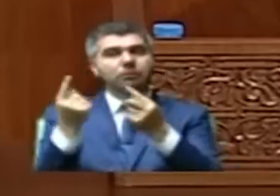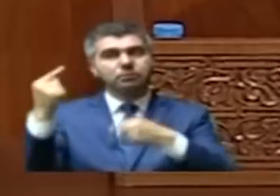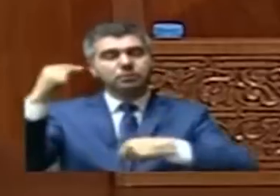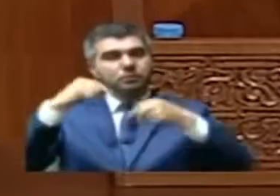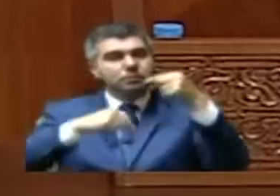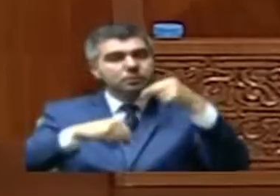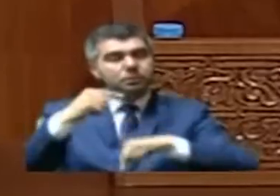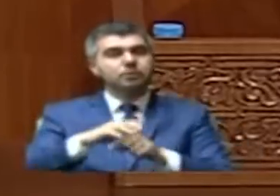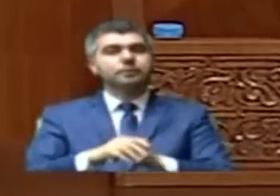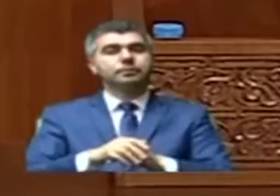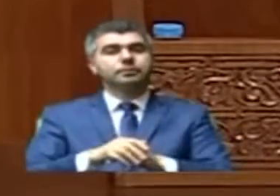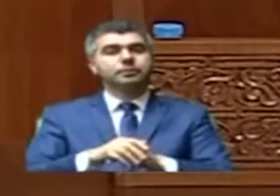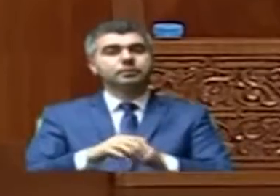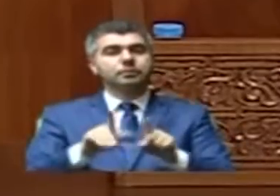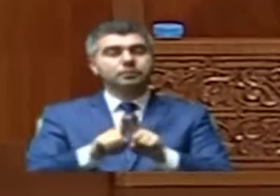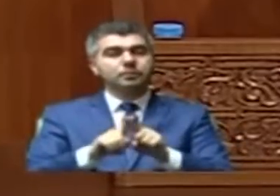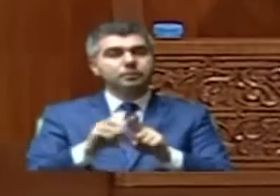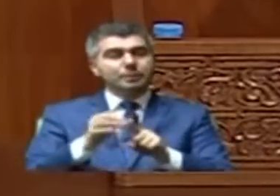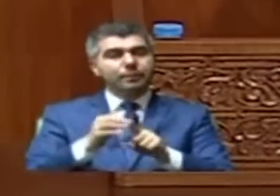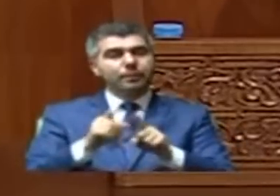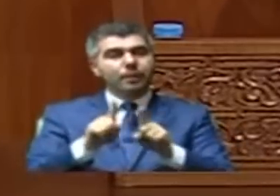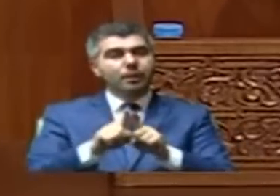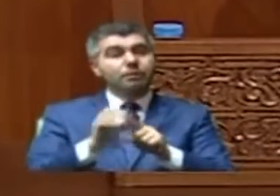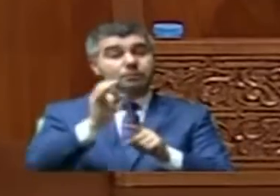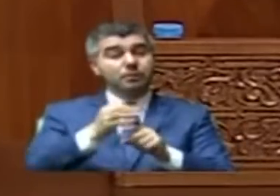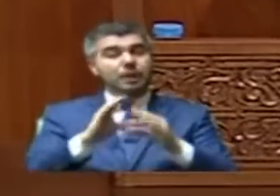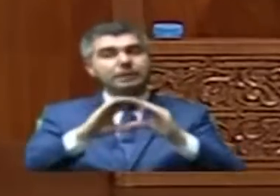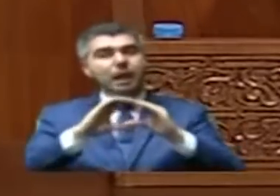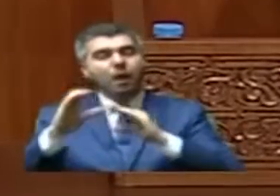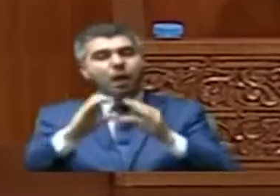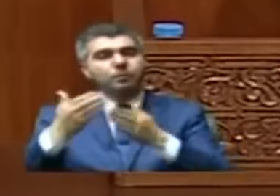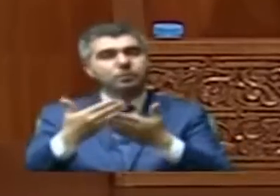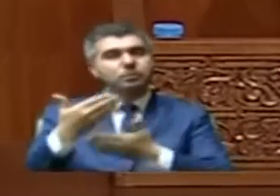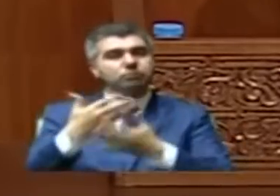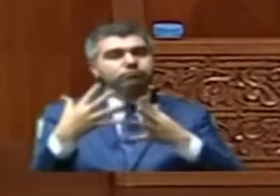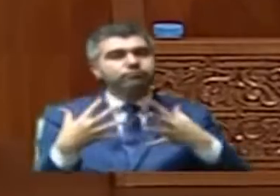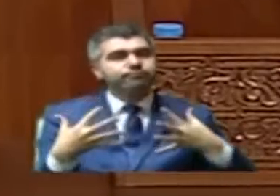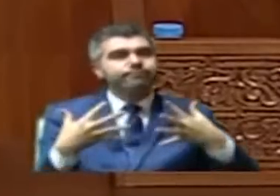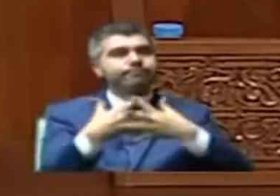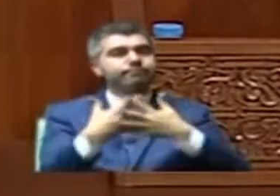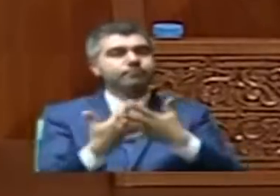وأيضا لإعطاء انطلاقة لطريقة للتواصل معهم، للتشبيك معهم،